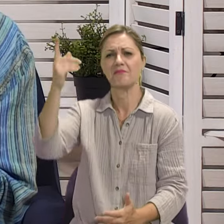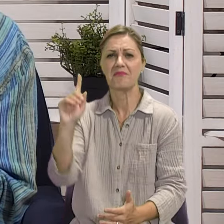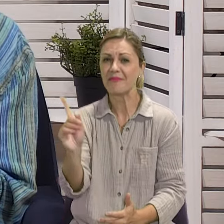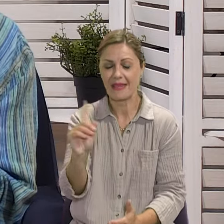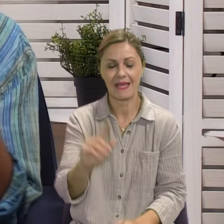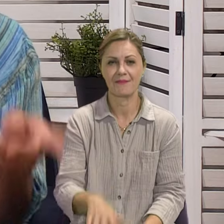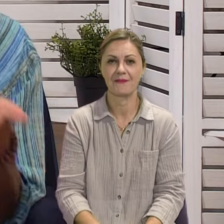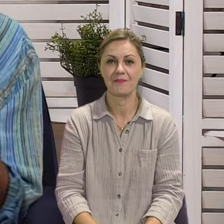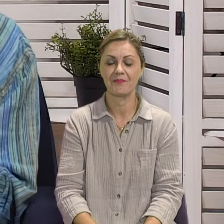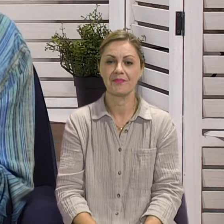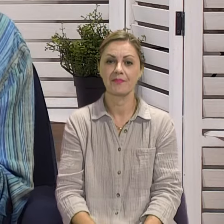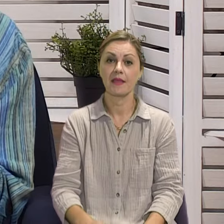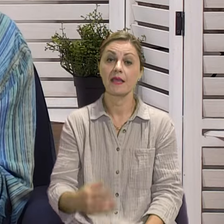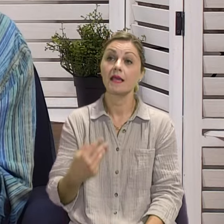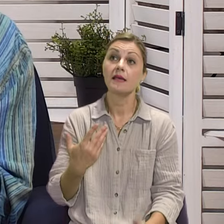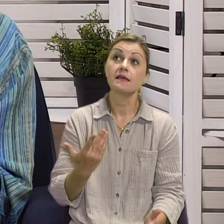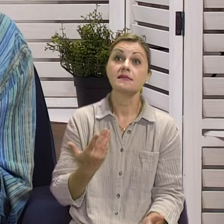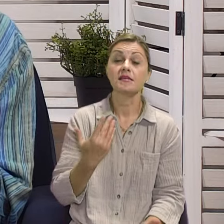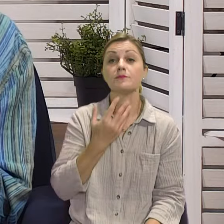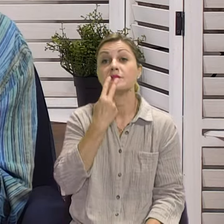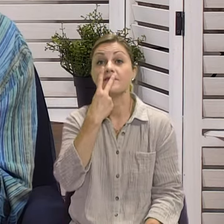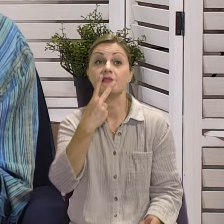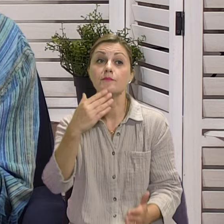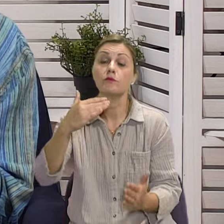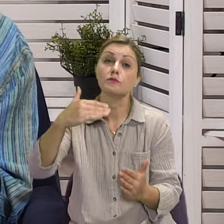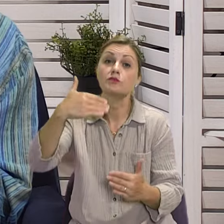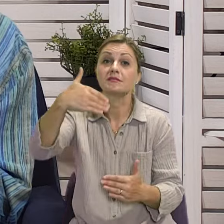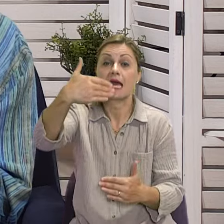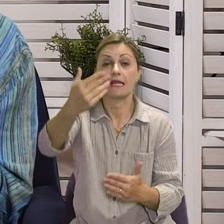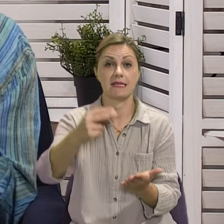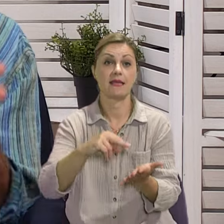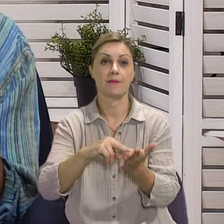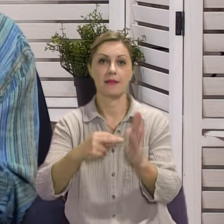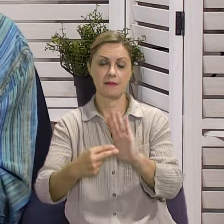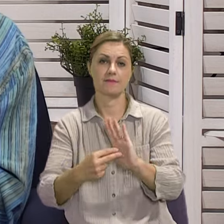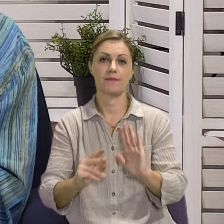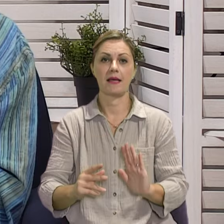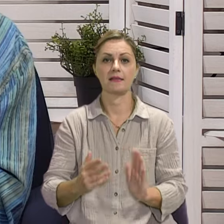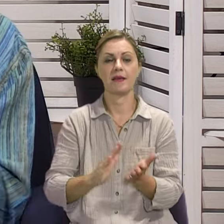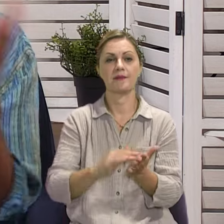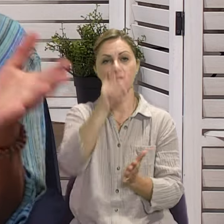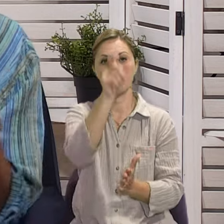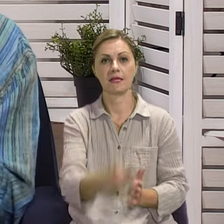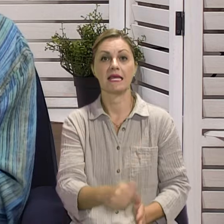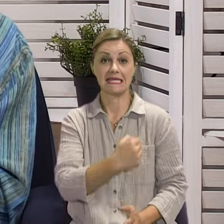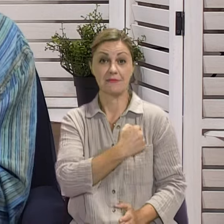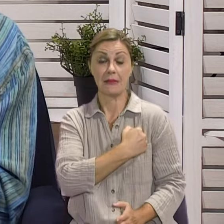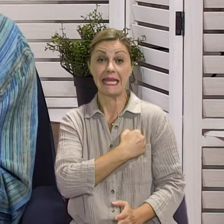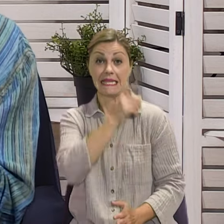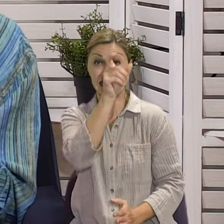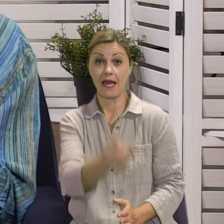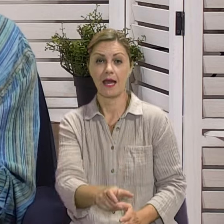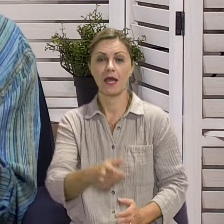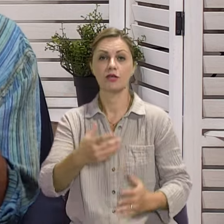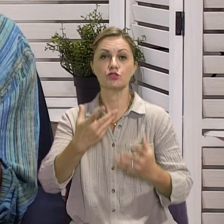iduću sezonu naše splitske soliste pratiti, naše prave splitske soliste, dobre,